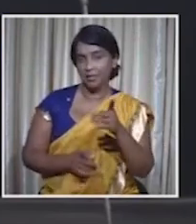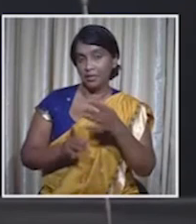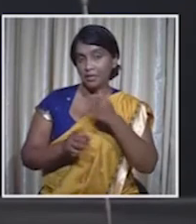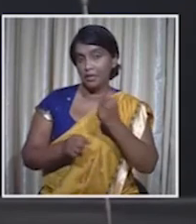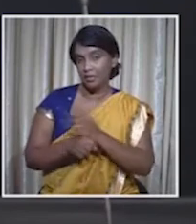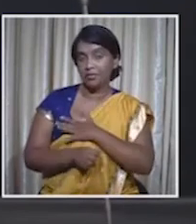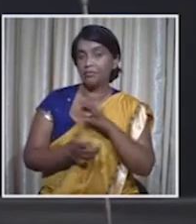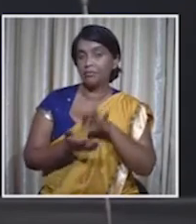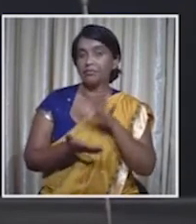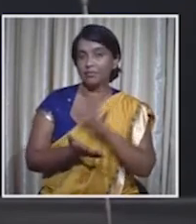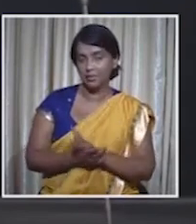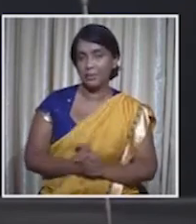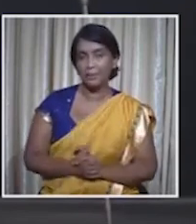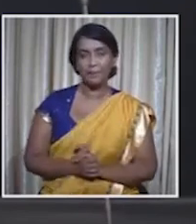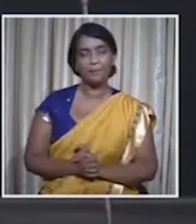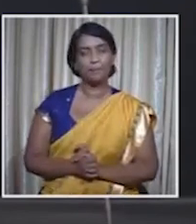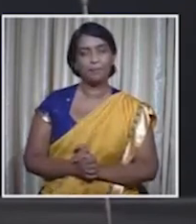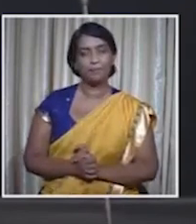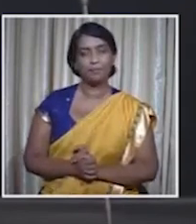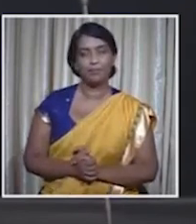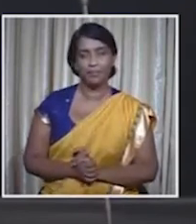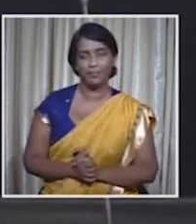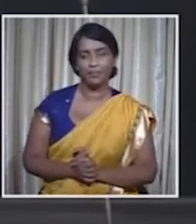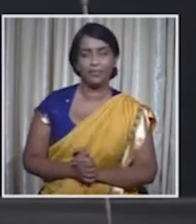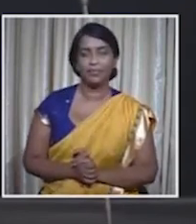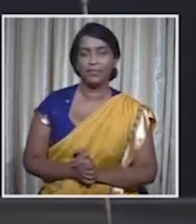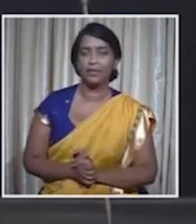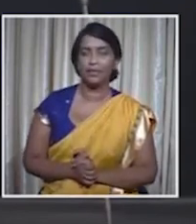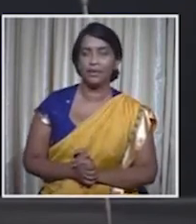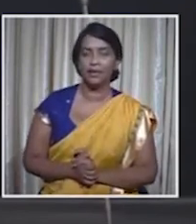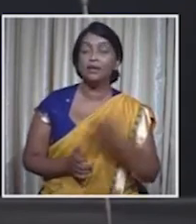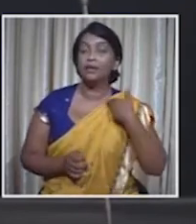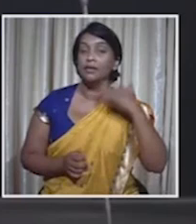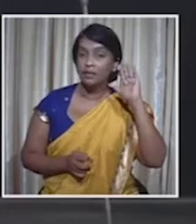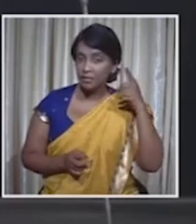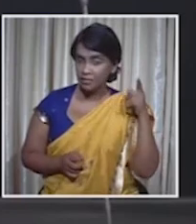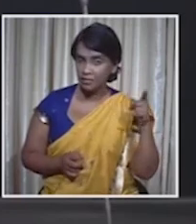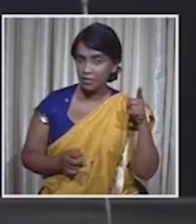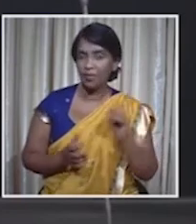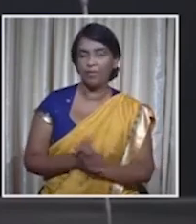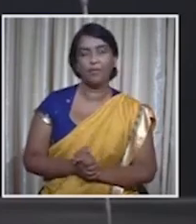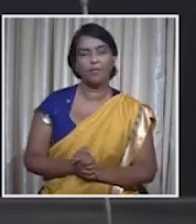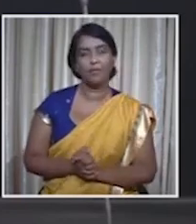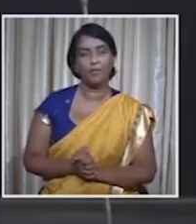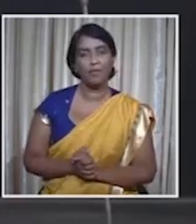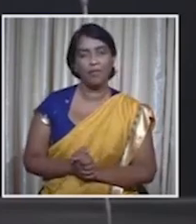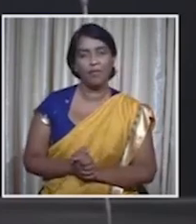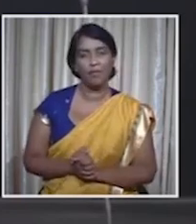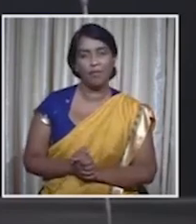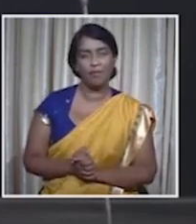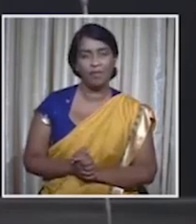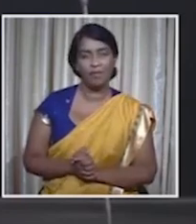ඔබතුමාට. ඒක නම් අනිවාර්යයි. ඓතිහාසික නායකෙක් බවට පත් වෙනවා. විශේෂයෙන්ම එතුමා දැන්